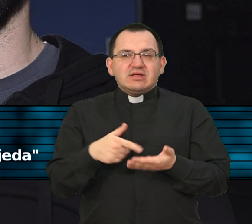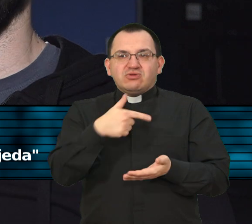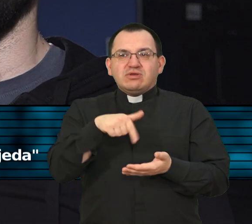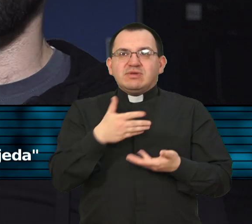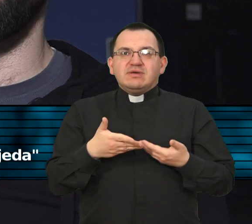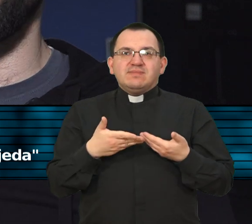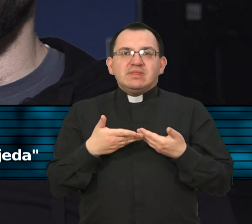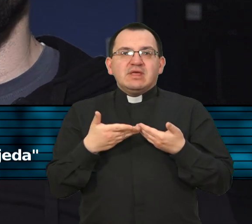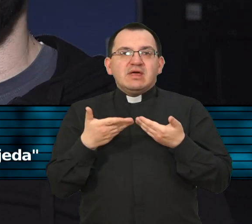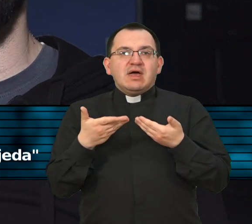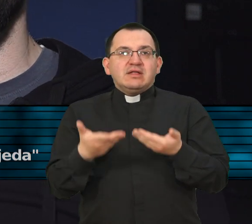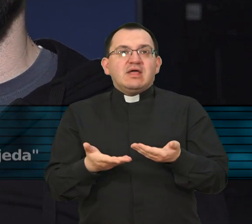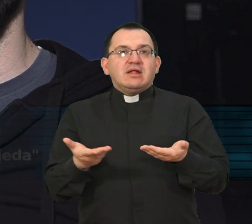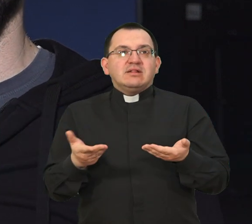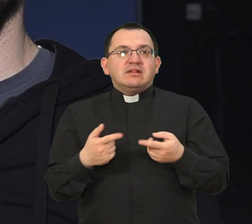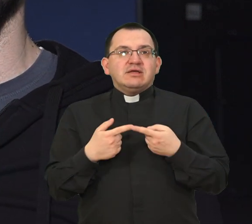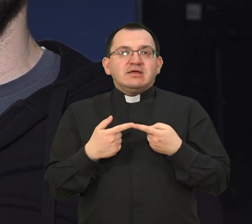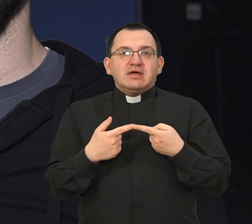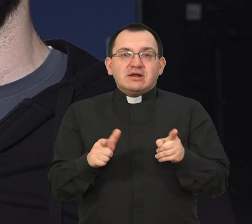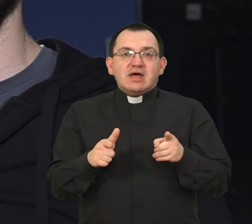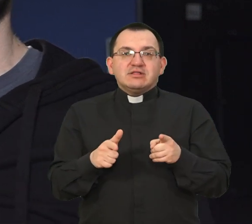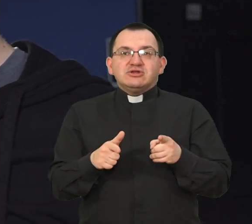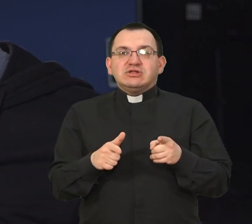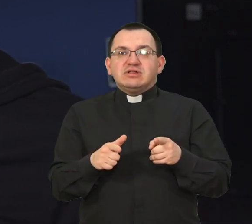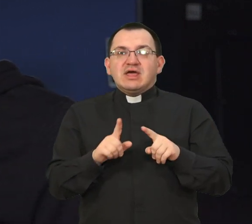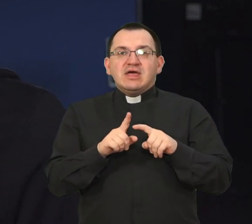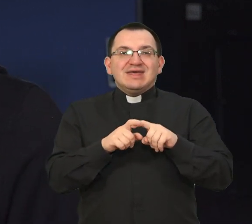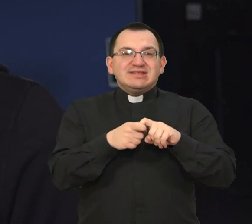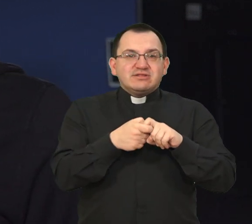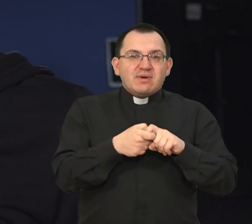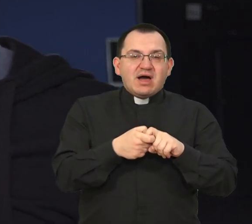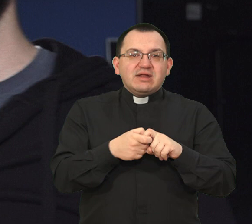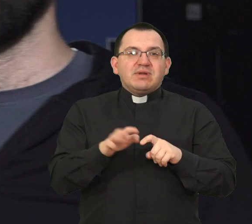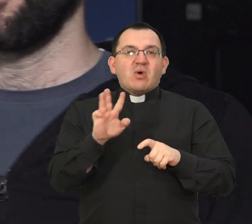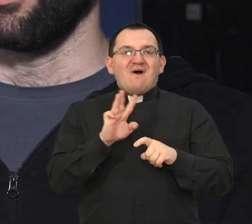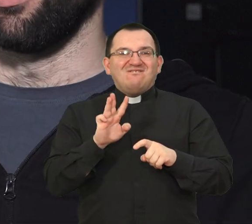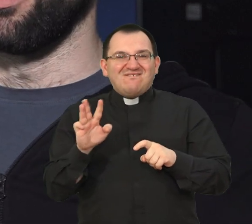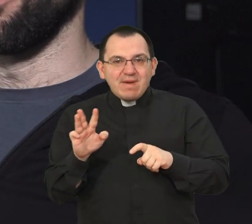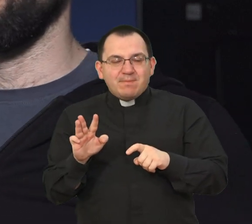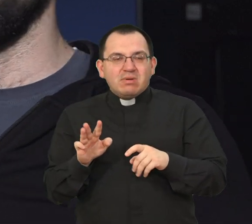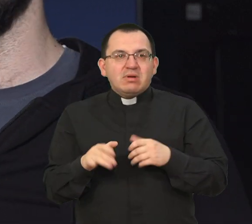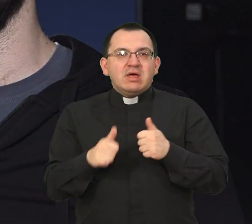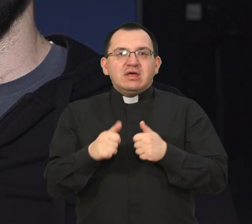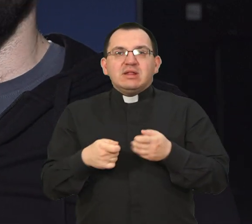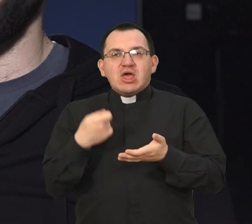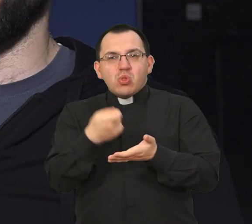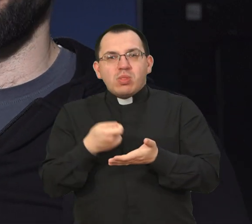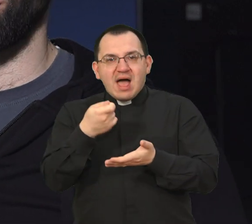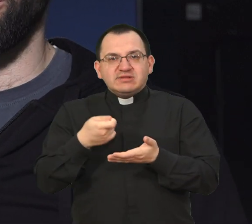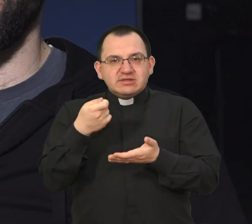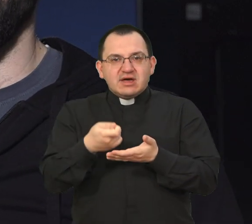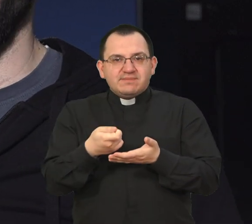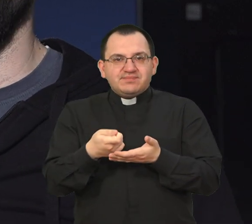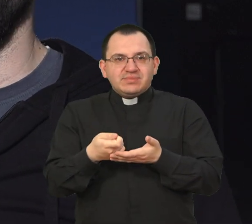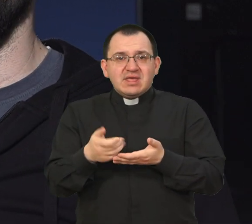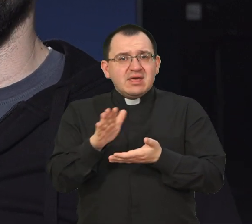ponuditi način kako nas mogu podržati. To je jedna stvar je kroz web shop, druga stvar je kroz donacije. Sve u smjeru onog što sam na